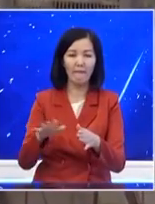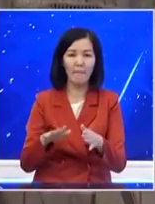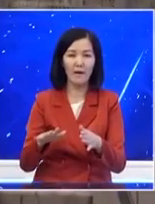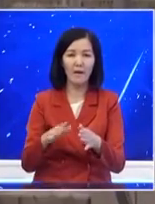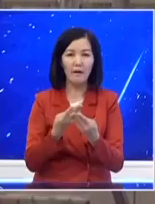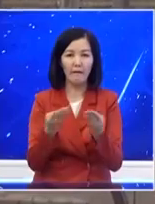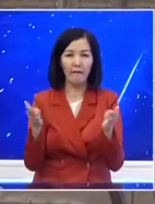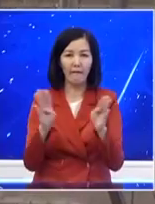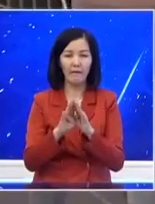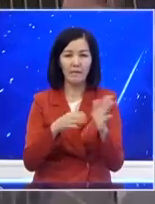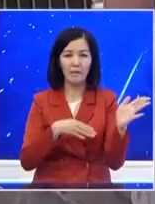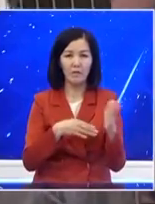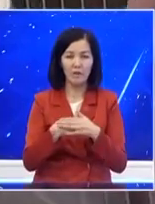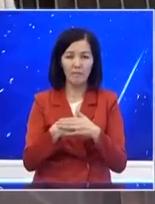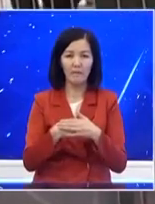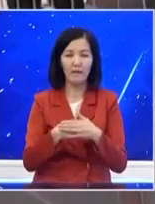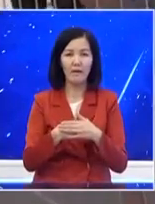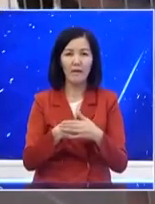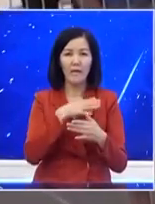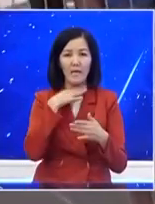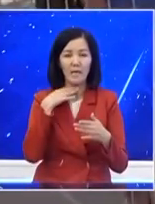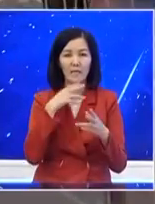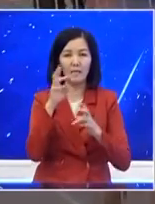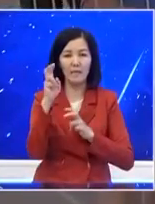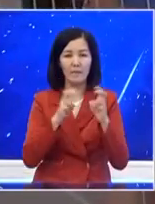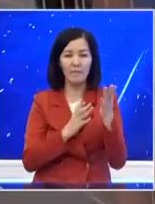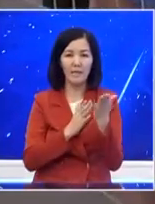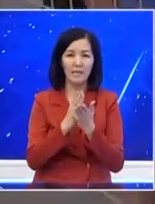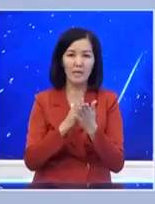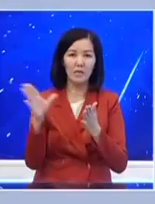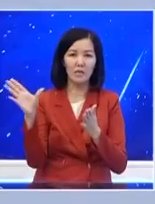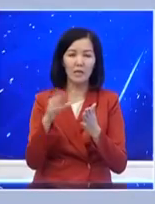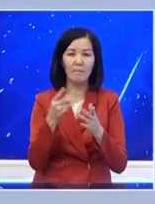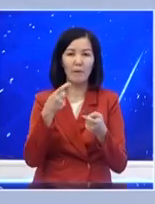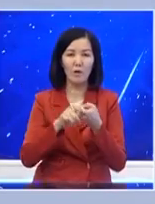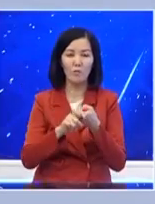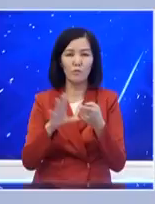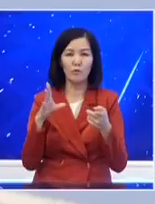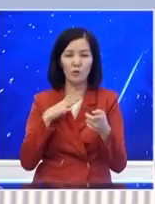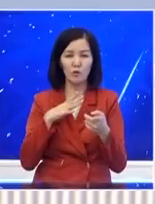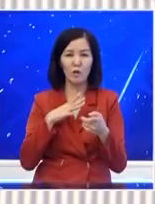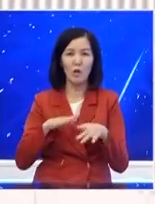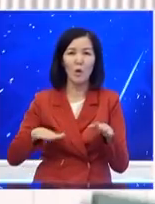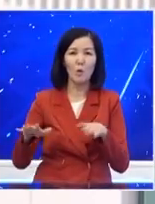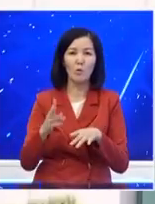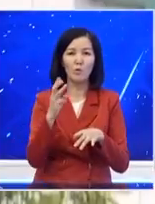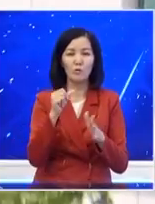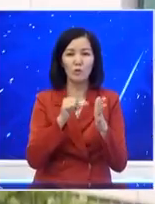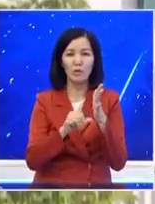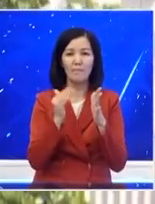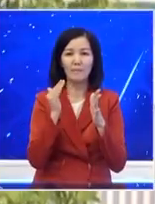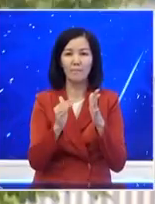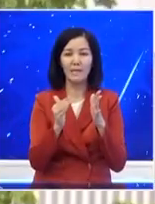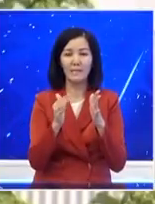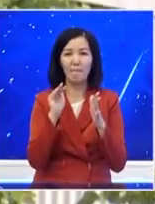жабылды. Гютерслондағы ет комбинатындағы қызметкерлер жаппай коронавирусқа шалдыққан. Бұл округте 365 мың